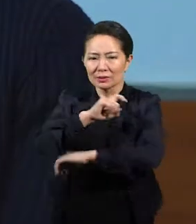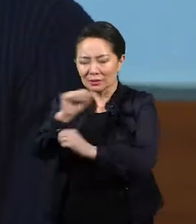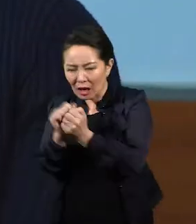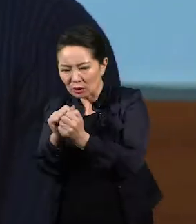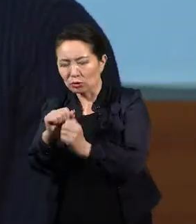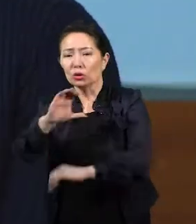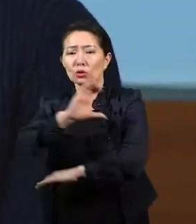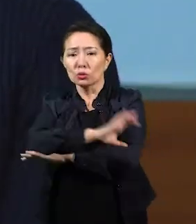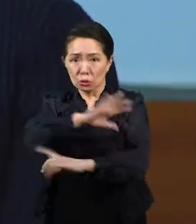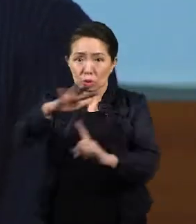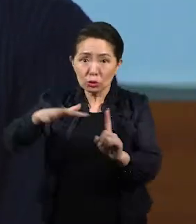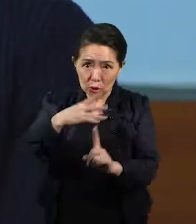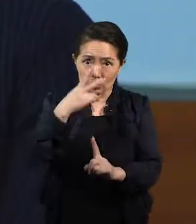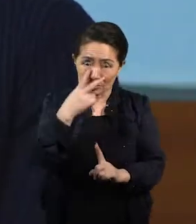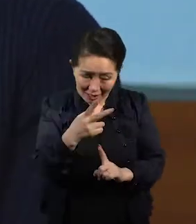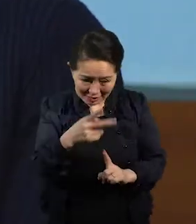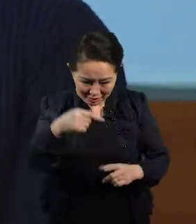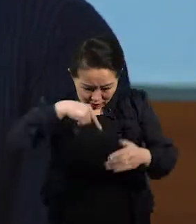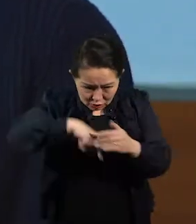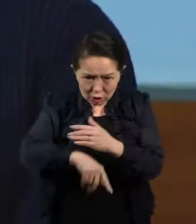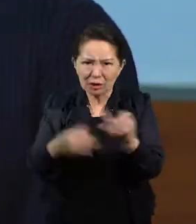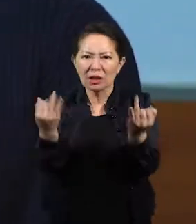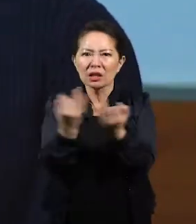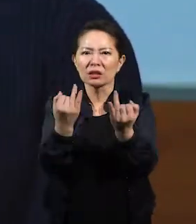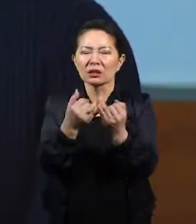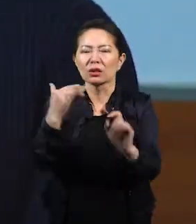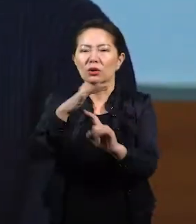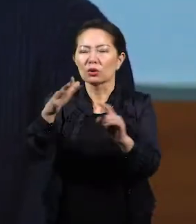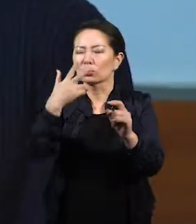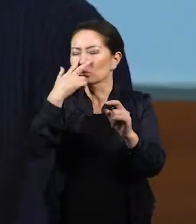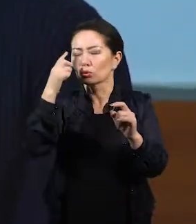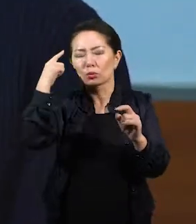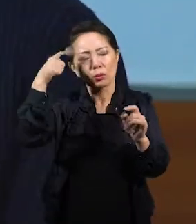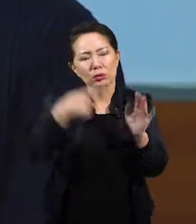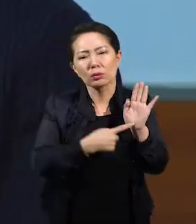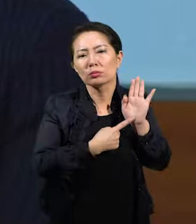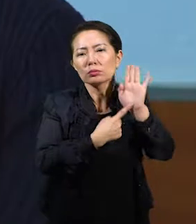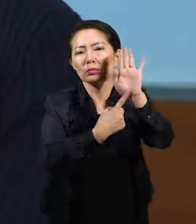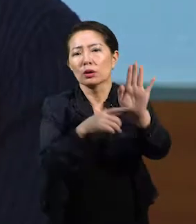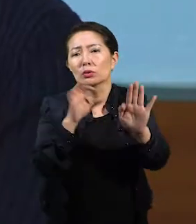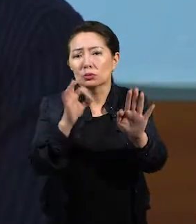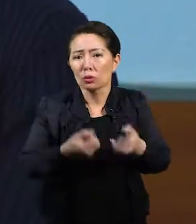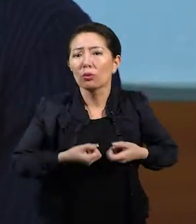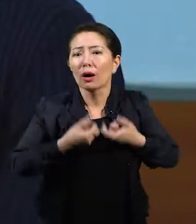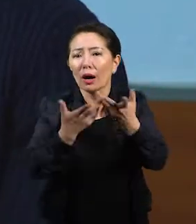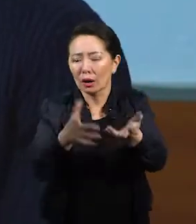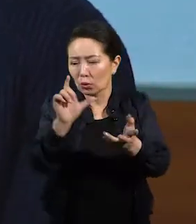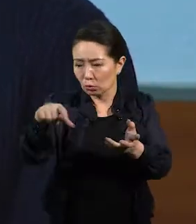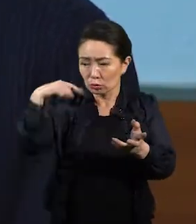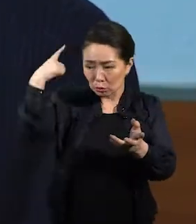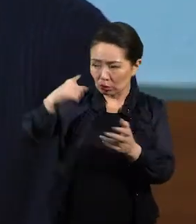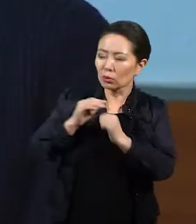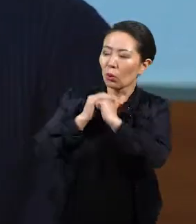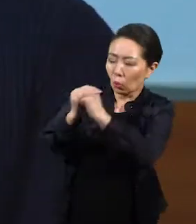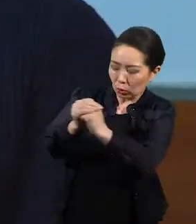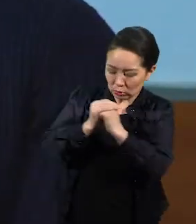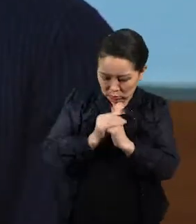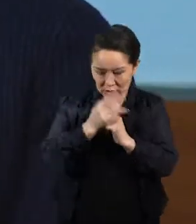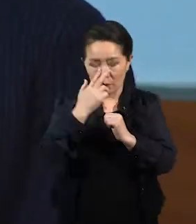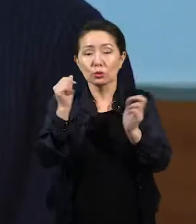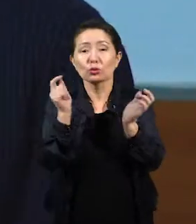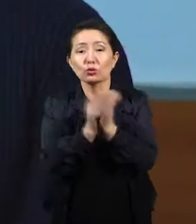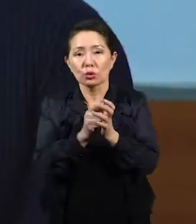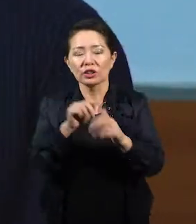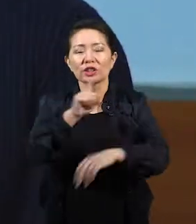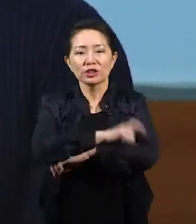хүлээж авдаг. Гэтэл цахим орчинд бид нар өөрийн үзэл бодлоо зөв илэрхийлэх, бусдын үзэл бодолд хүндэтгэлтэй хандах нь чухал гэдгийг өнөөдрийн